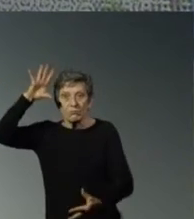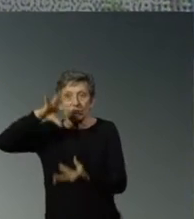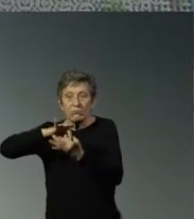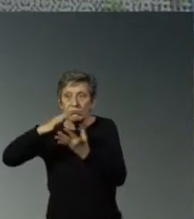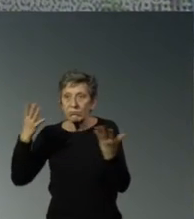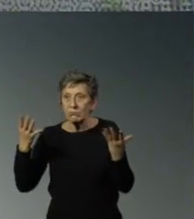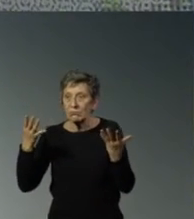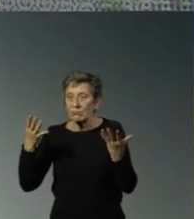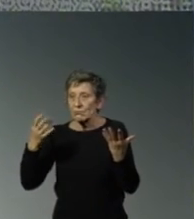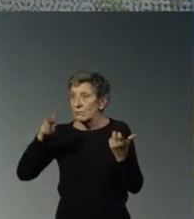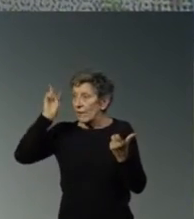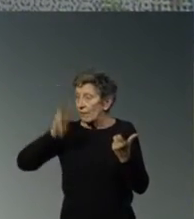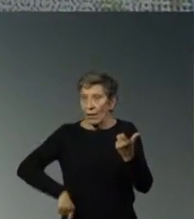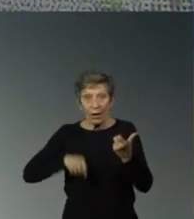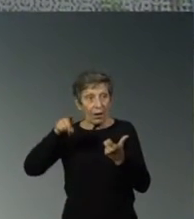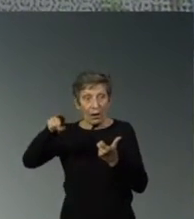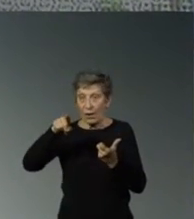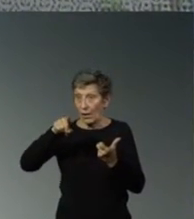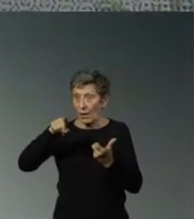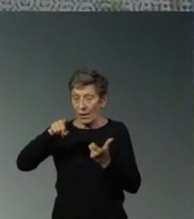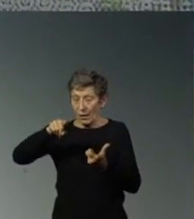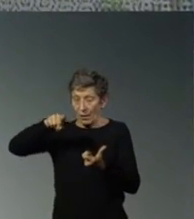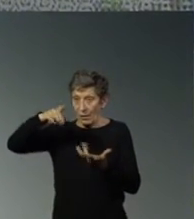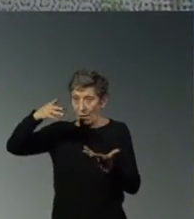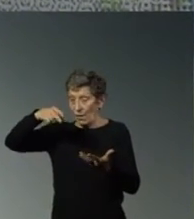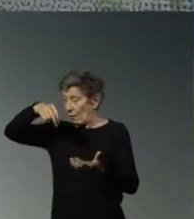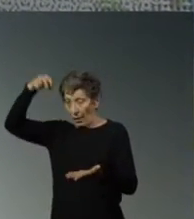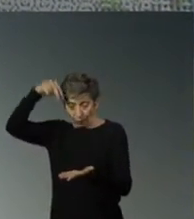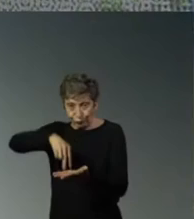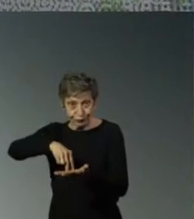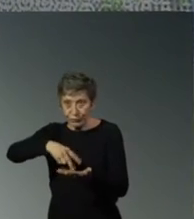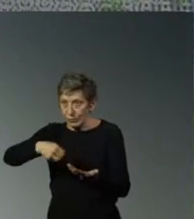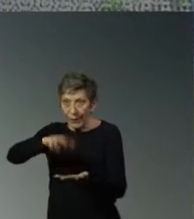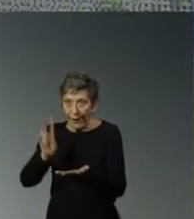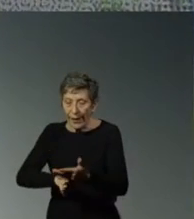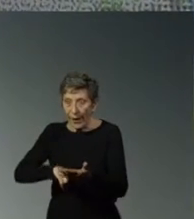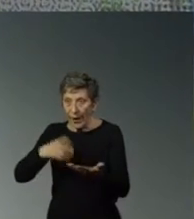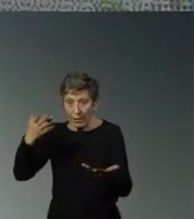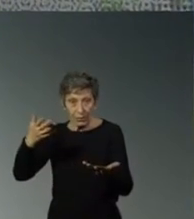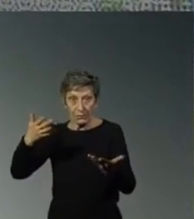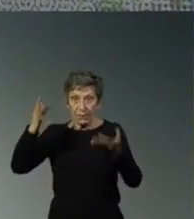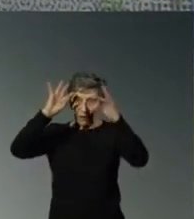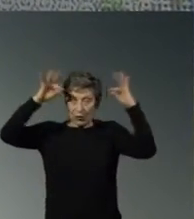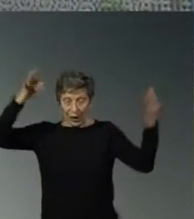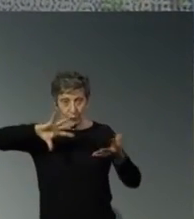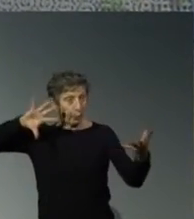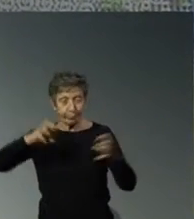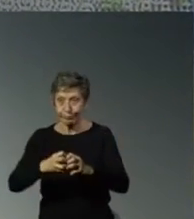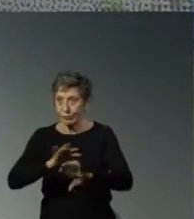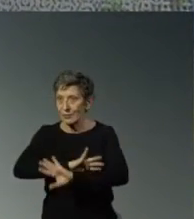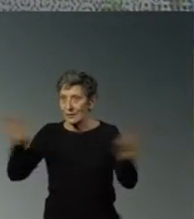se crachent finalement à l'atterrissage sur un rapport au réel et sur un retour du corps, justement. C'est-à-dire que, quelque